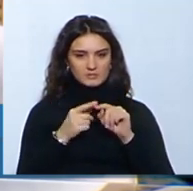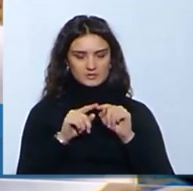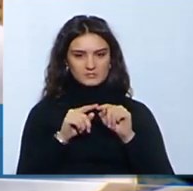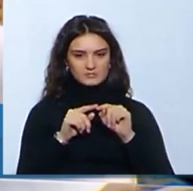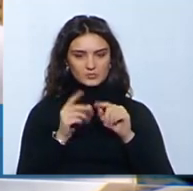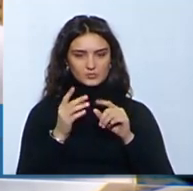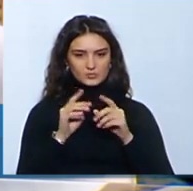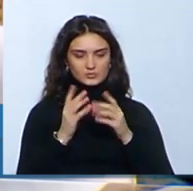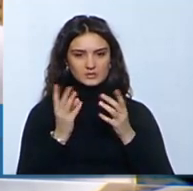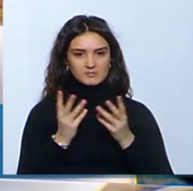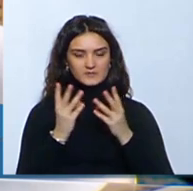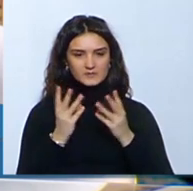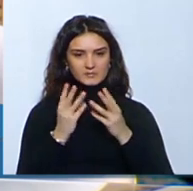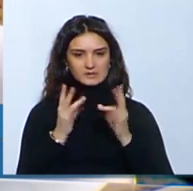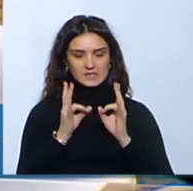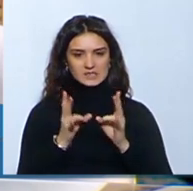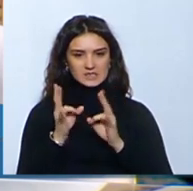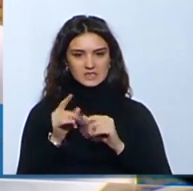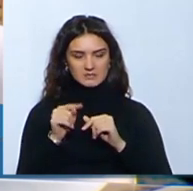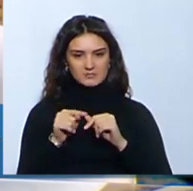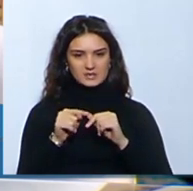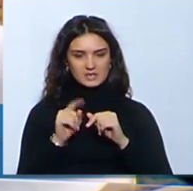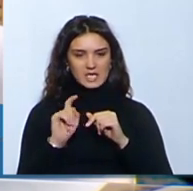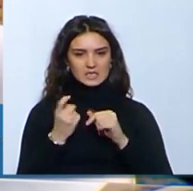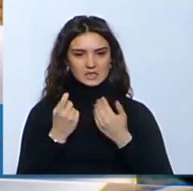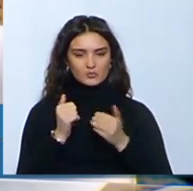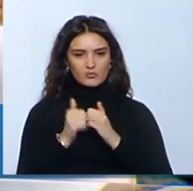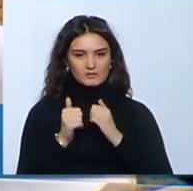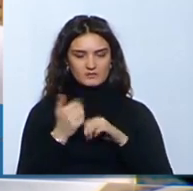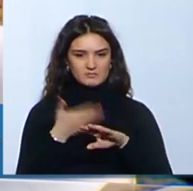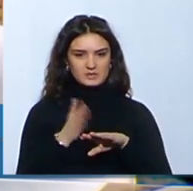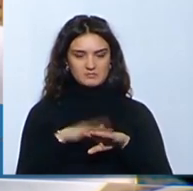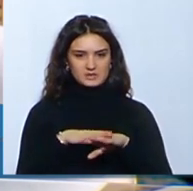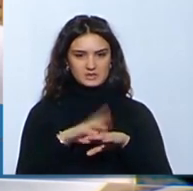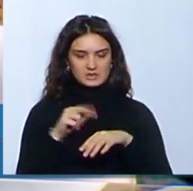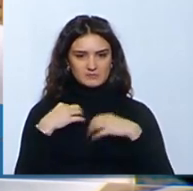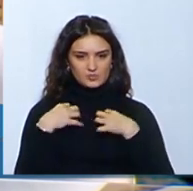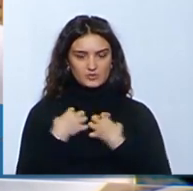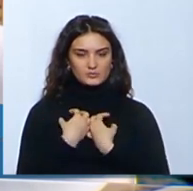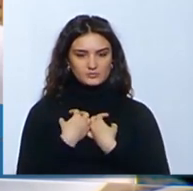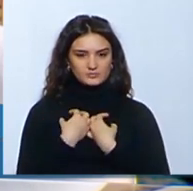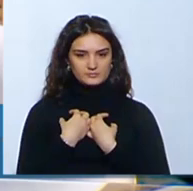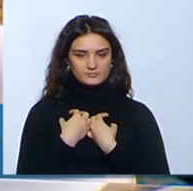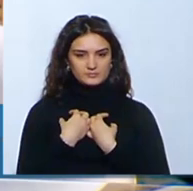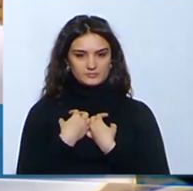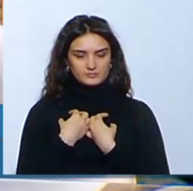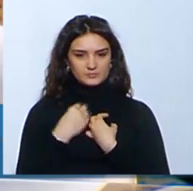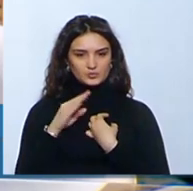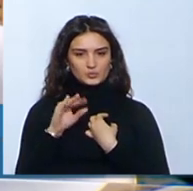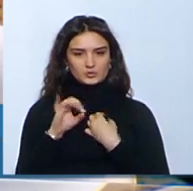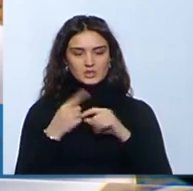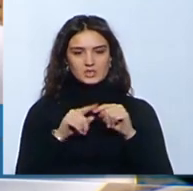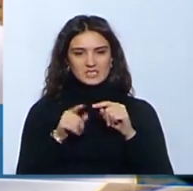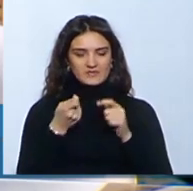აი ტუტით დამწრობით დაზიანება ხარისხობრივად ყოველთვის უფრო მძიმეა. სამწუხაროდ ტუტე ეს არის